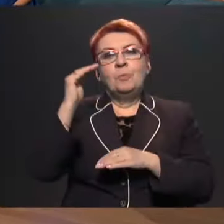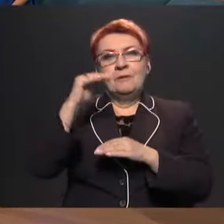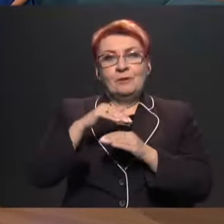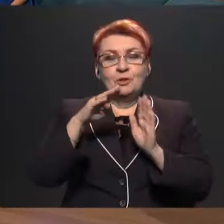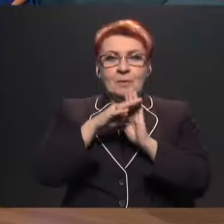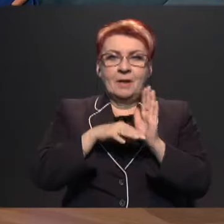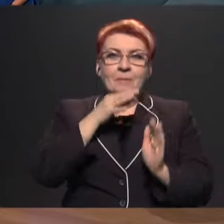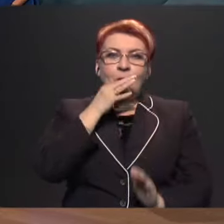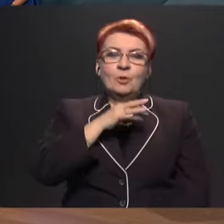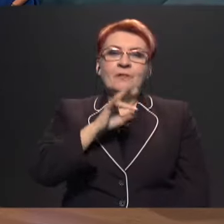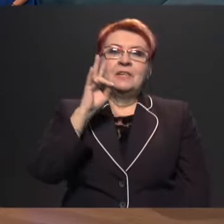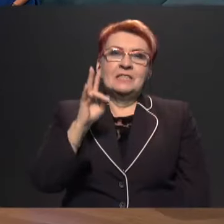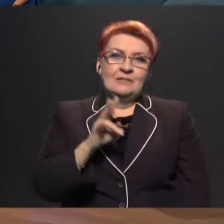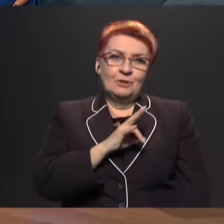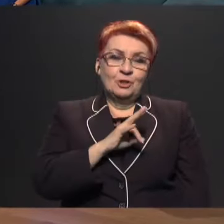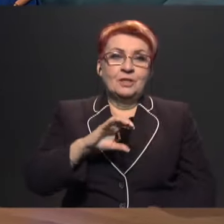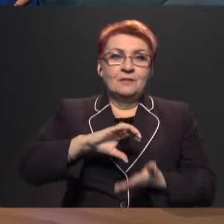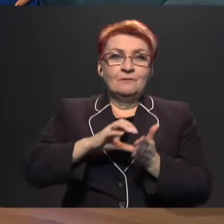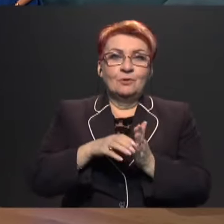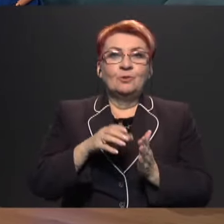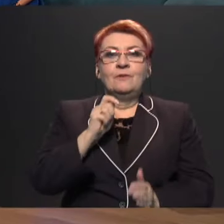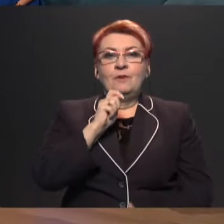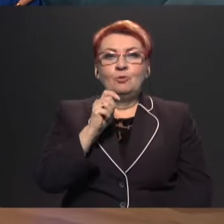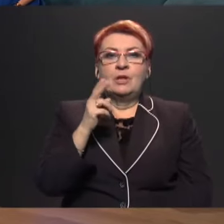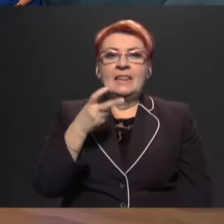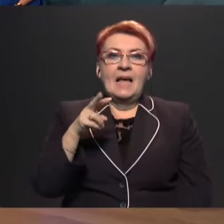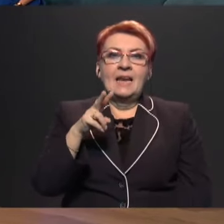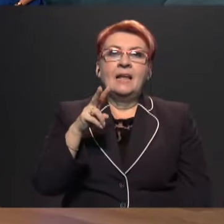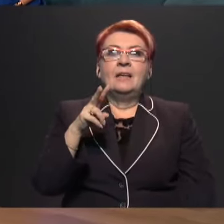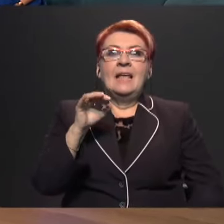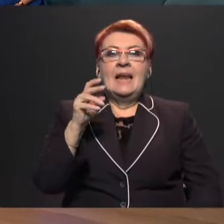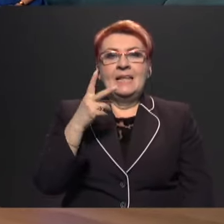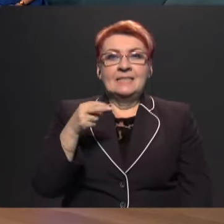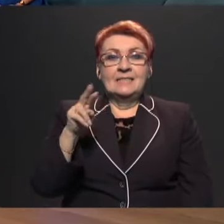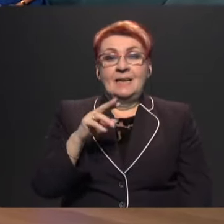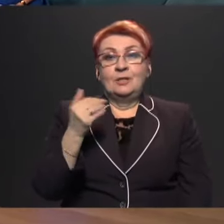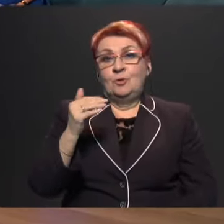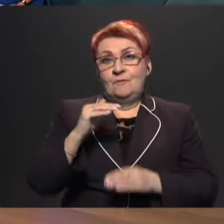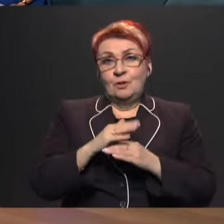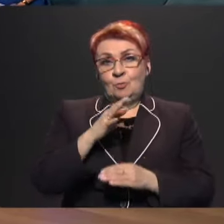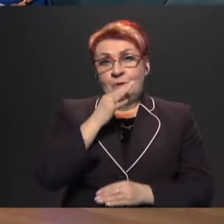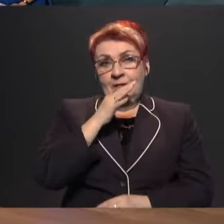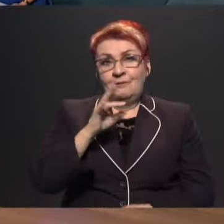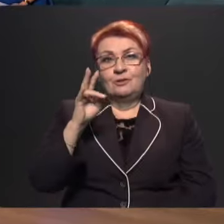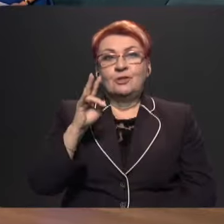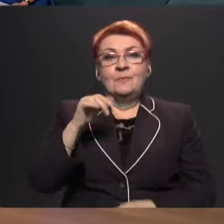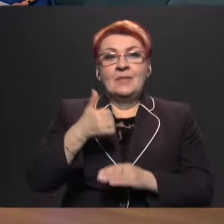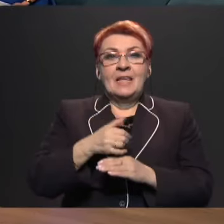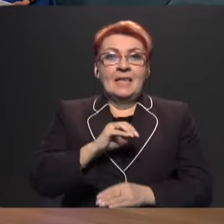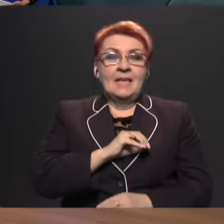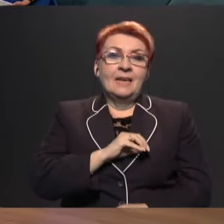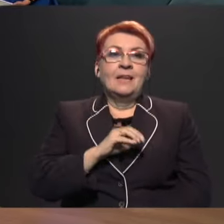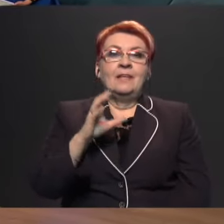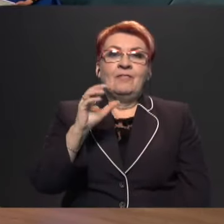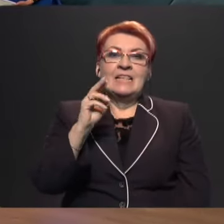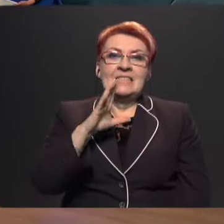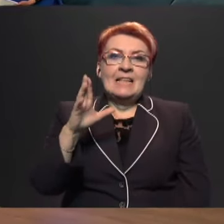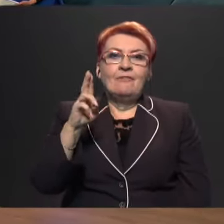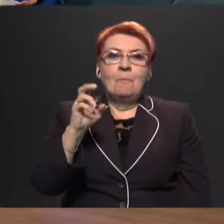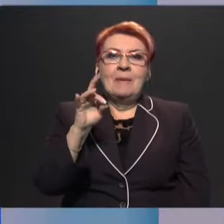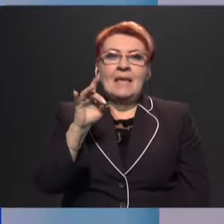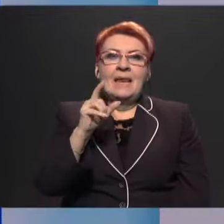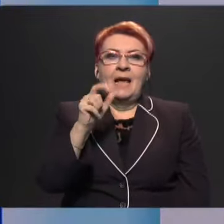программа «Прямая линия. Ответ священника». В студии Дарья Ильинская. На ваши вопросы этим вечером будет отвечать иерей Владислав Береговой. Здравствуйте,